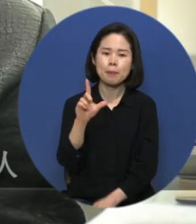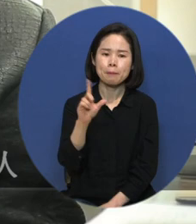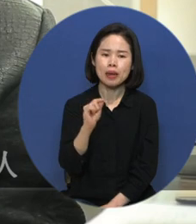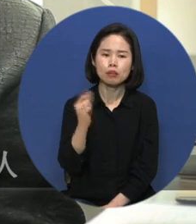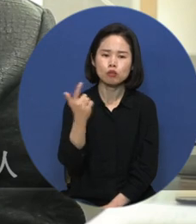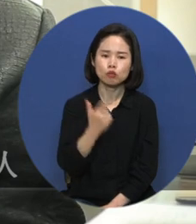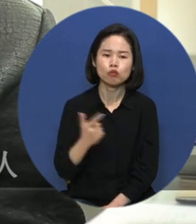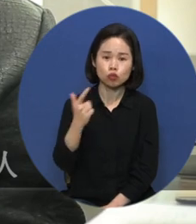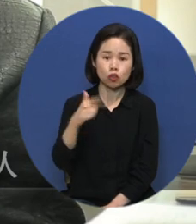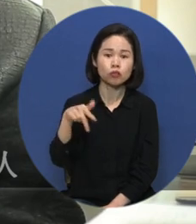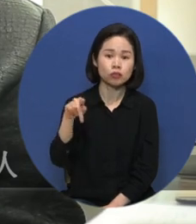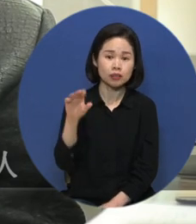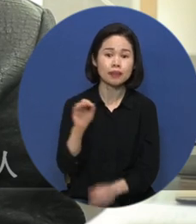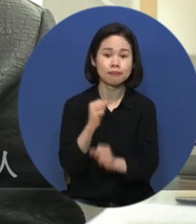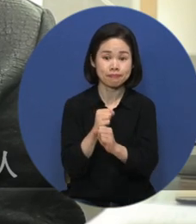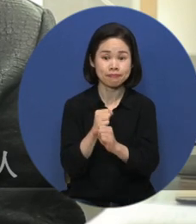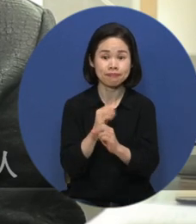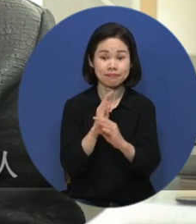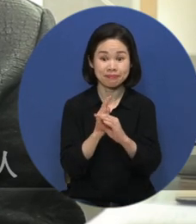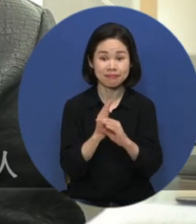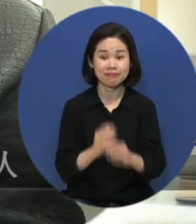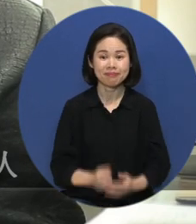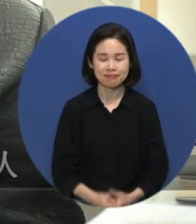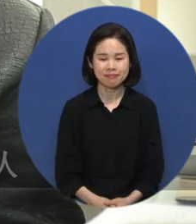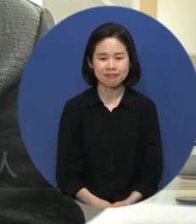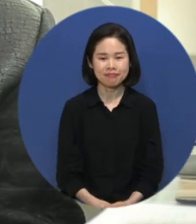16,000장 정도까지 만들고 있습니다.